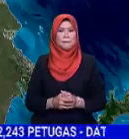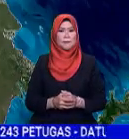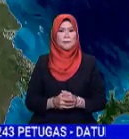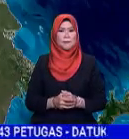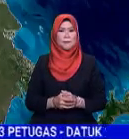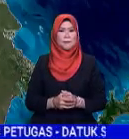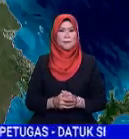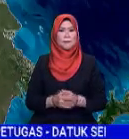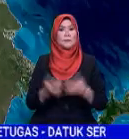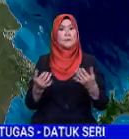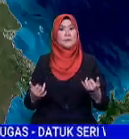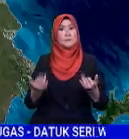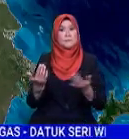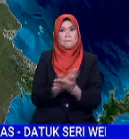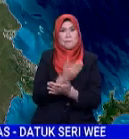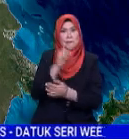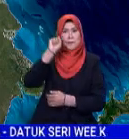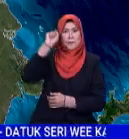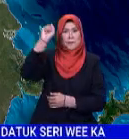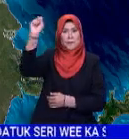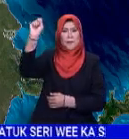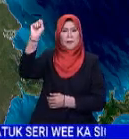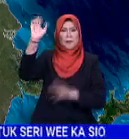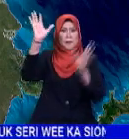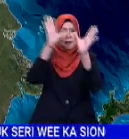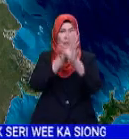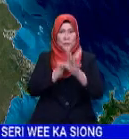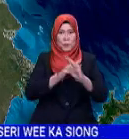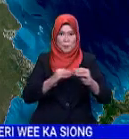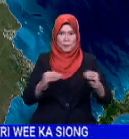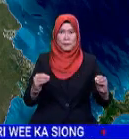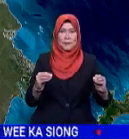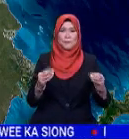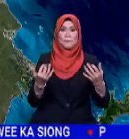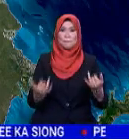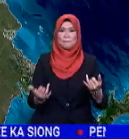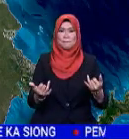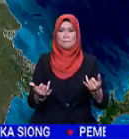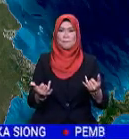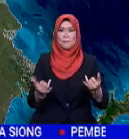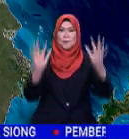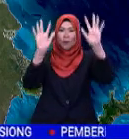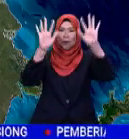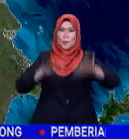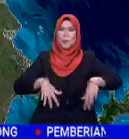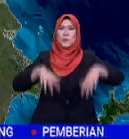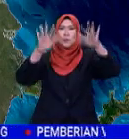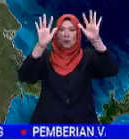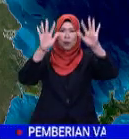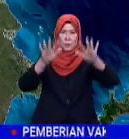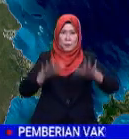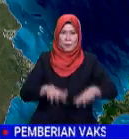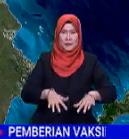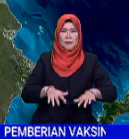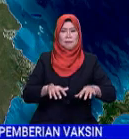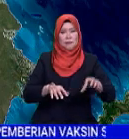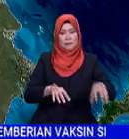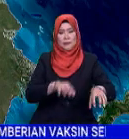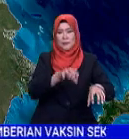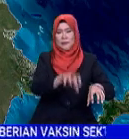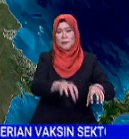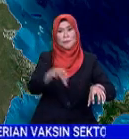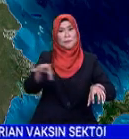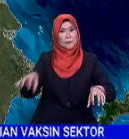Bagi tinjauan cuaca semasa di Sabah dan Sarawak pula dapat diperhatikan ketika ini, hujan lebat kini sedang berlaku di satu dua